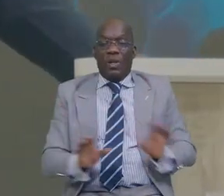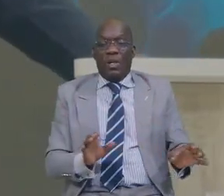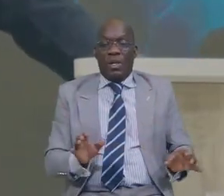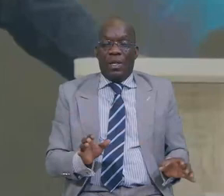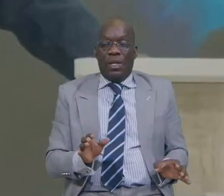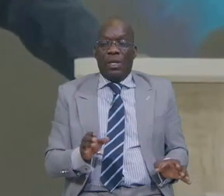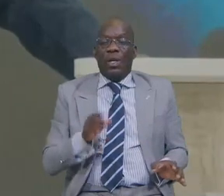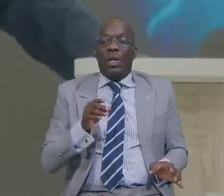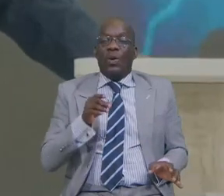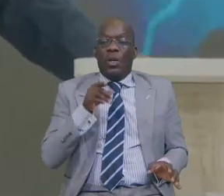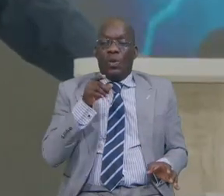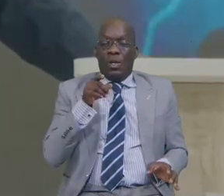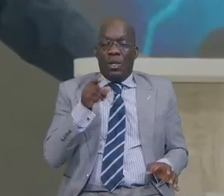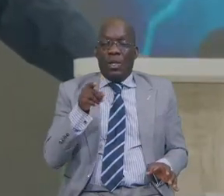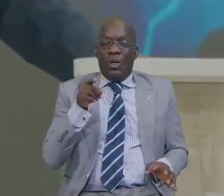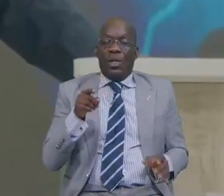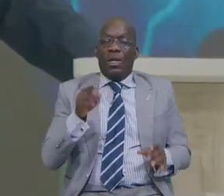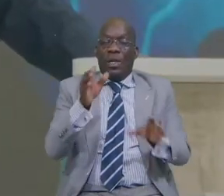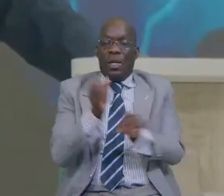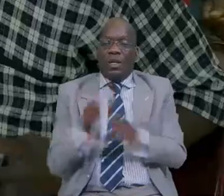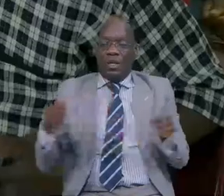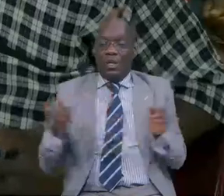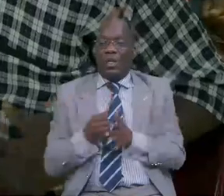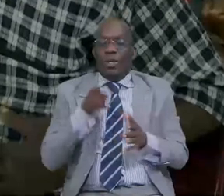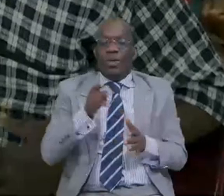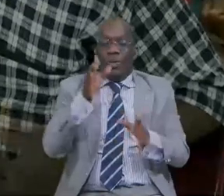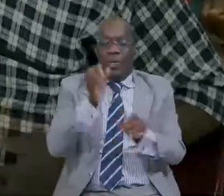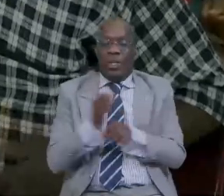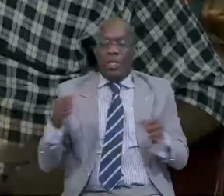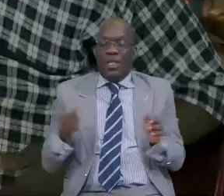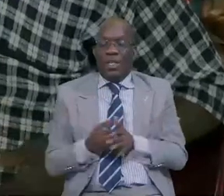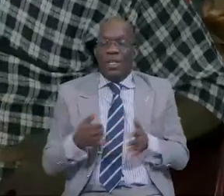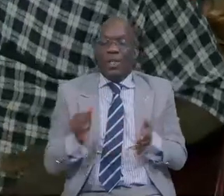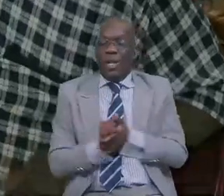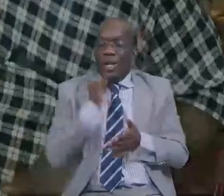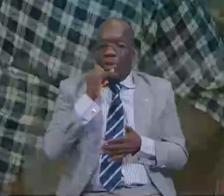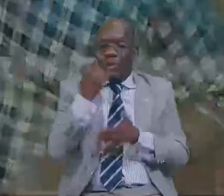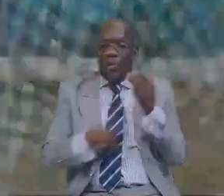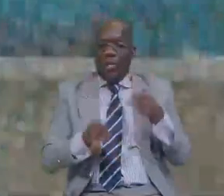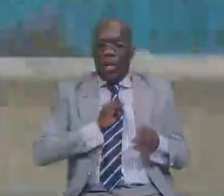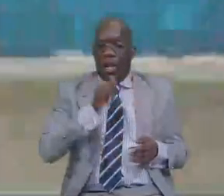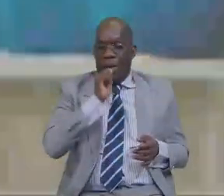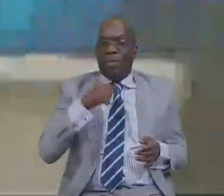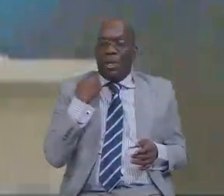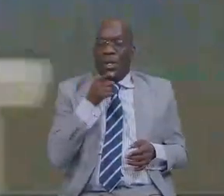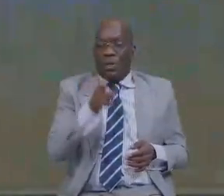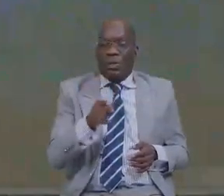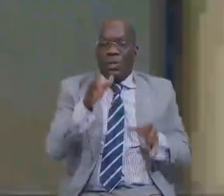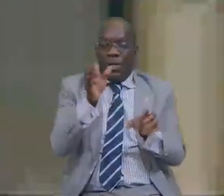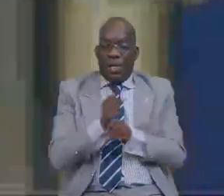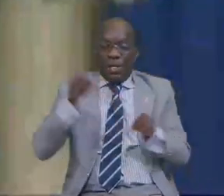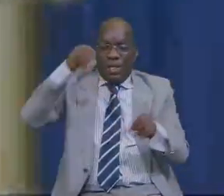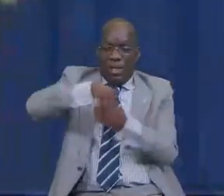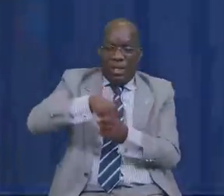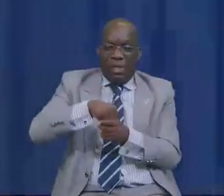J'ai dit, lui l'a eu. Toi aussi tu l'as. C'est ce que je vous dis. Reçois-le.